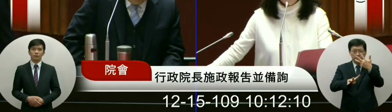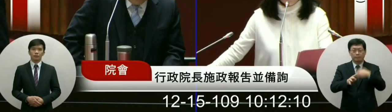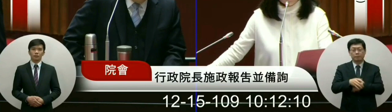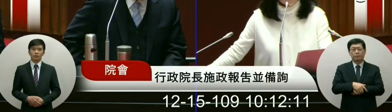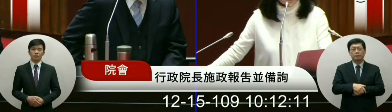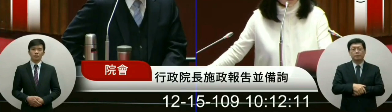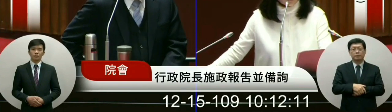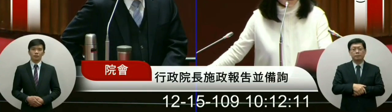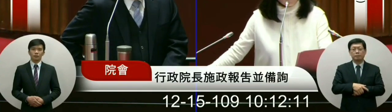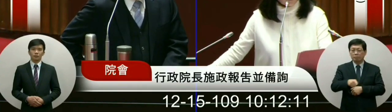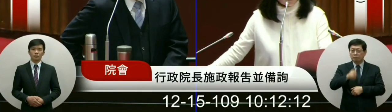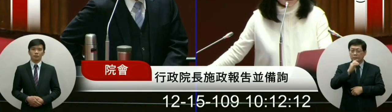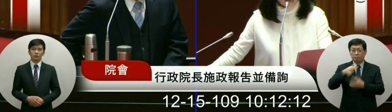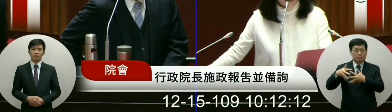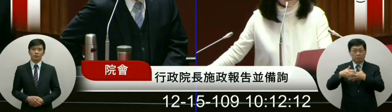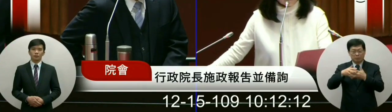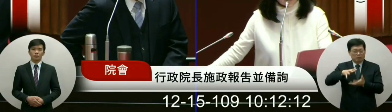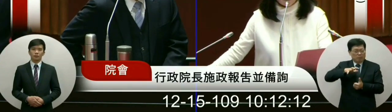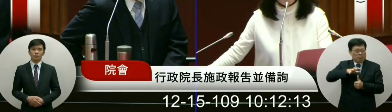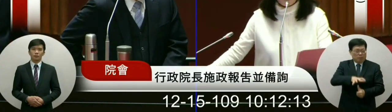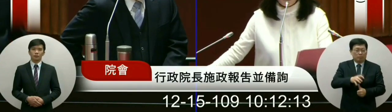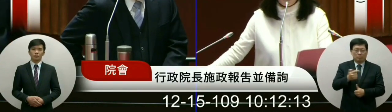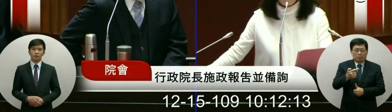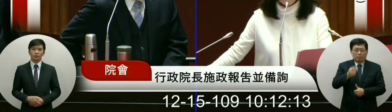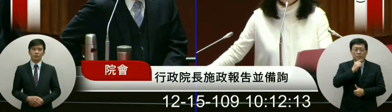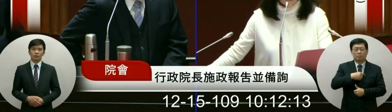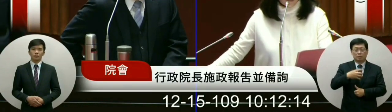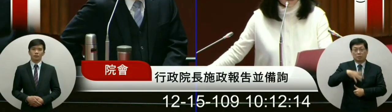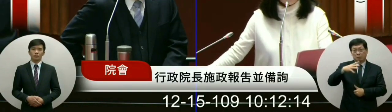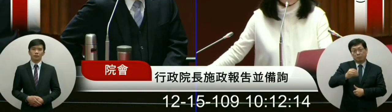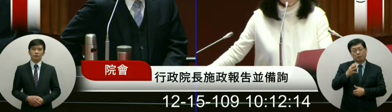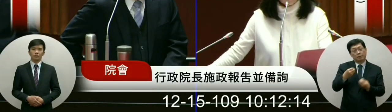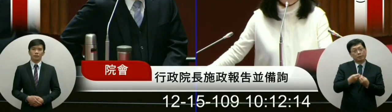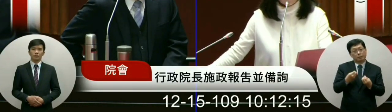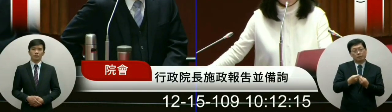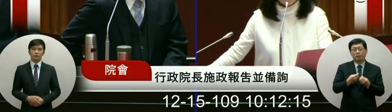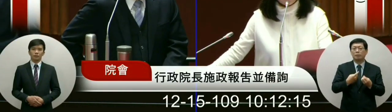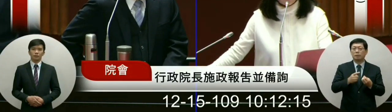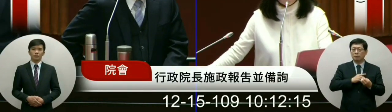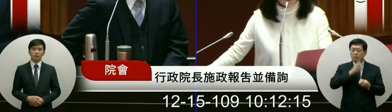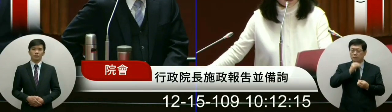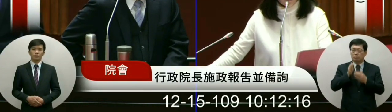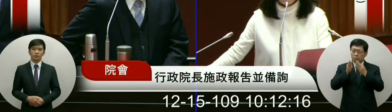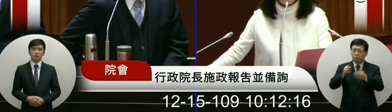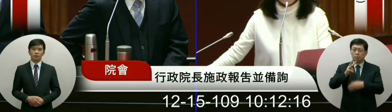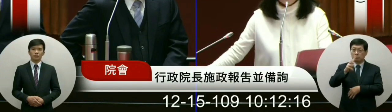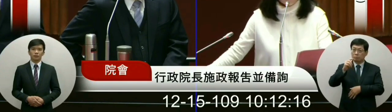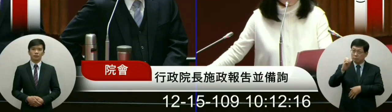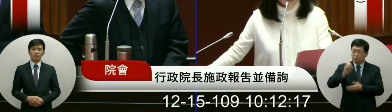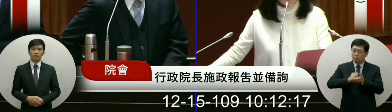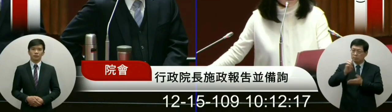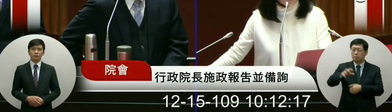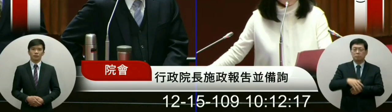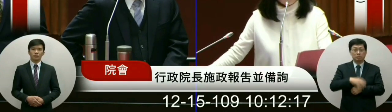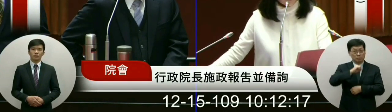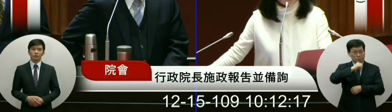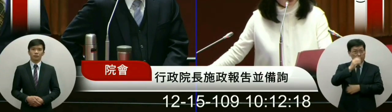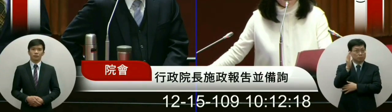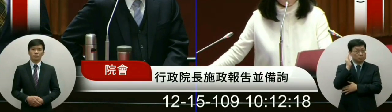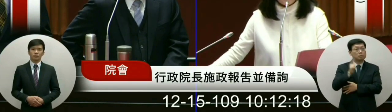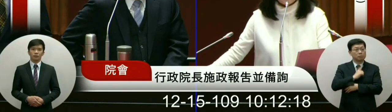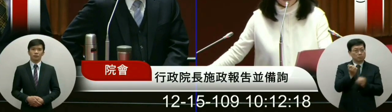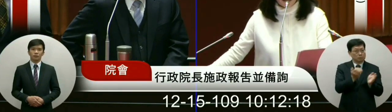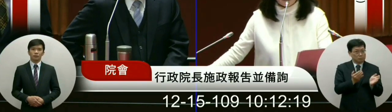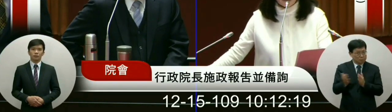8月14号，因为受到美国的压力的陈水扁，他还是向 WTO 预告了台湾政府